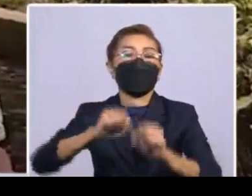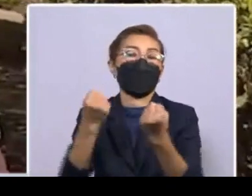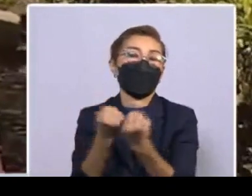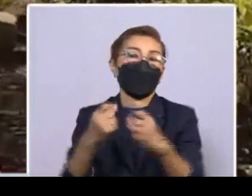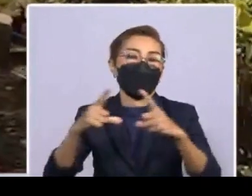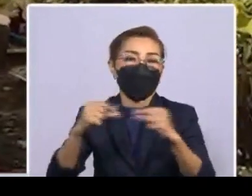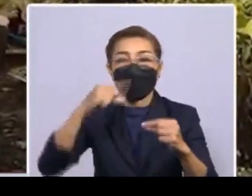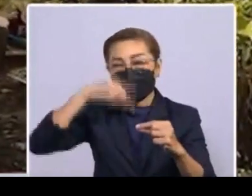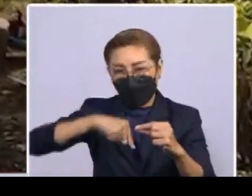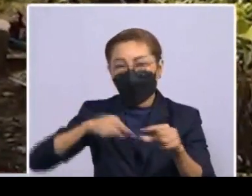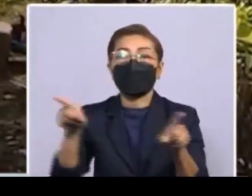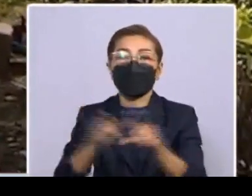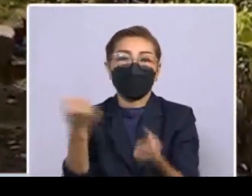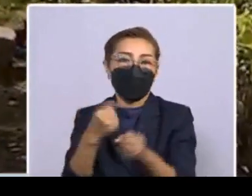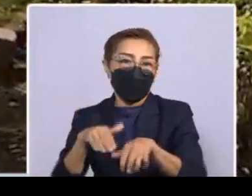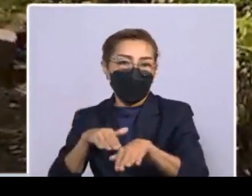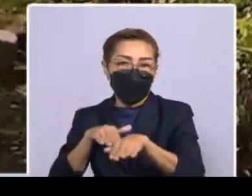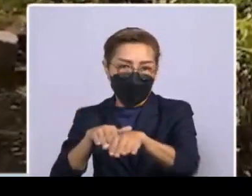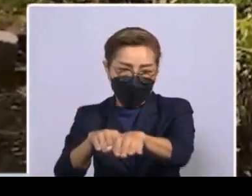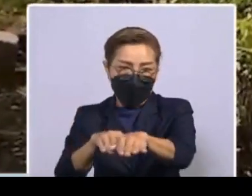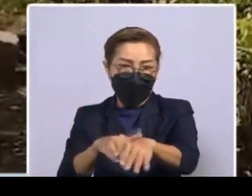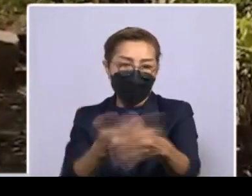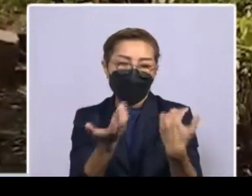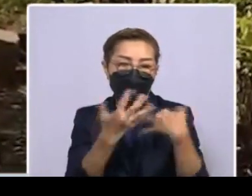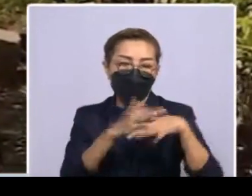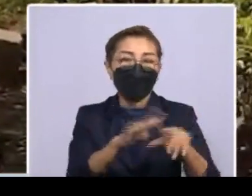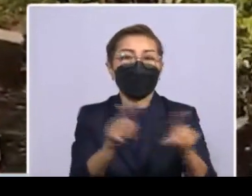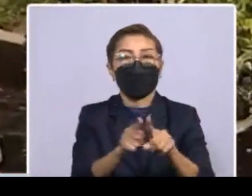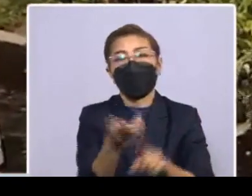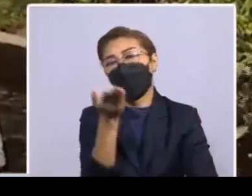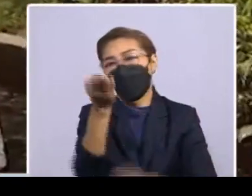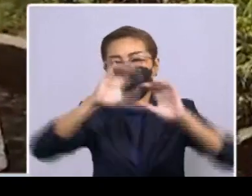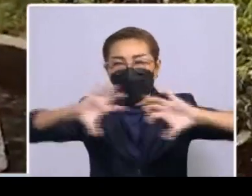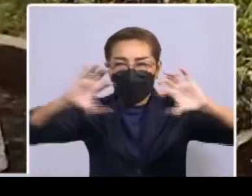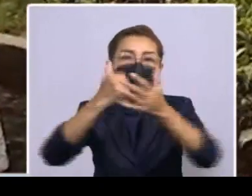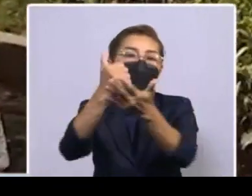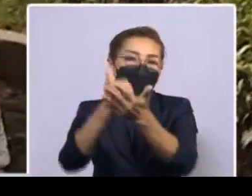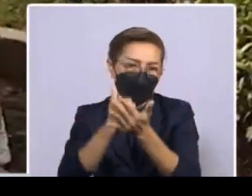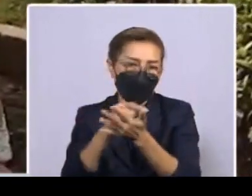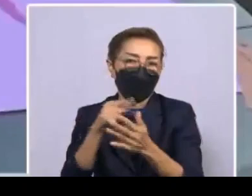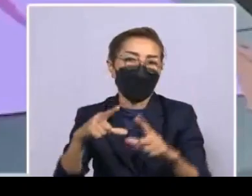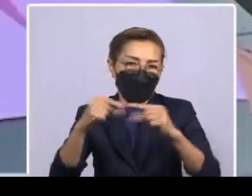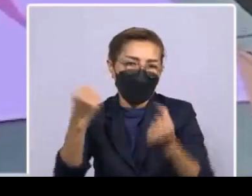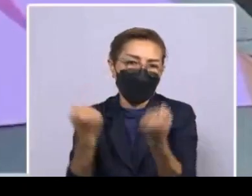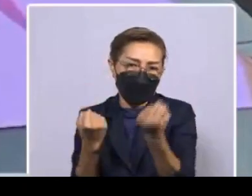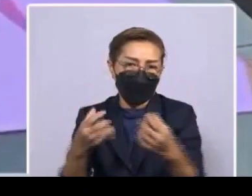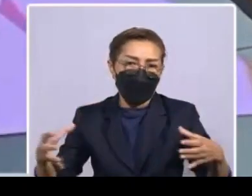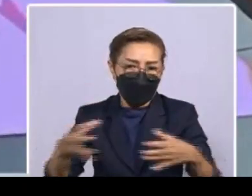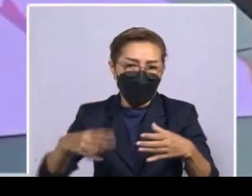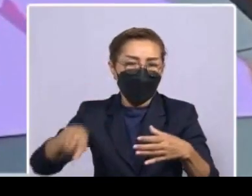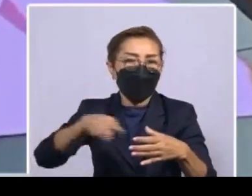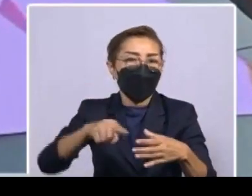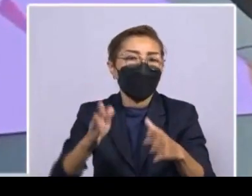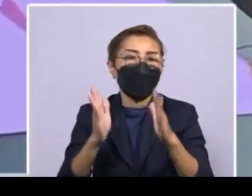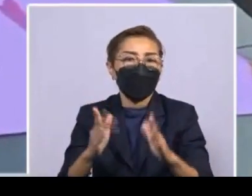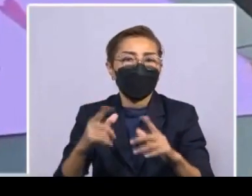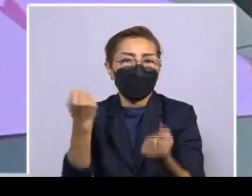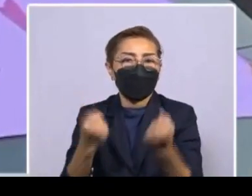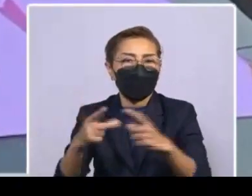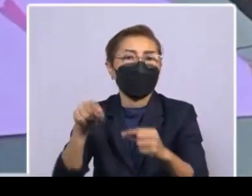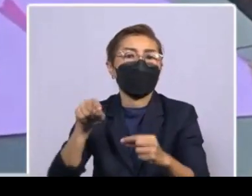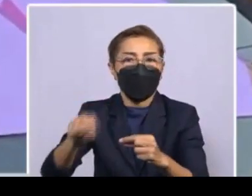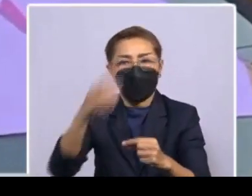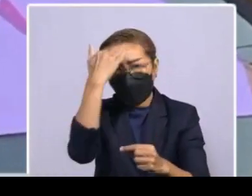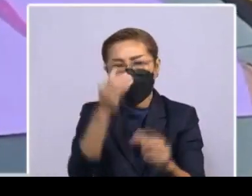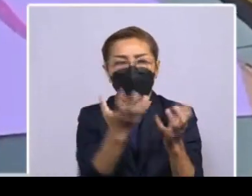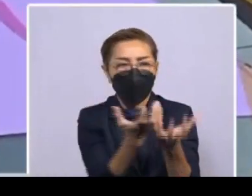แท็กซี่ไทยเนี่ยเขาก็มารวมพลังกันเหมือนกันบอกว่ามาเรียกร้องให้รัฐบาลช่วยเหลือผู้ประกอบการรถแท็กซี่กลุ่มคนขับแท็กซี่หน่อยเพราะว่าราคาสินค้า